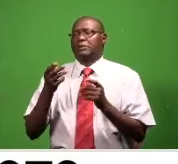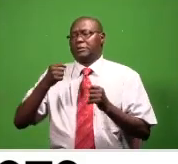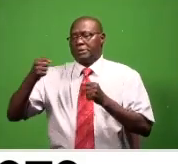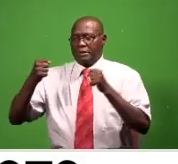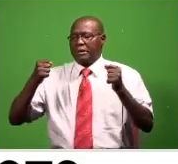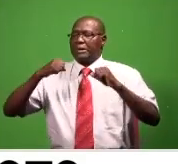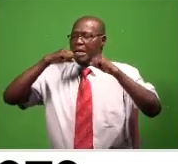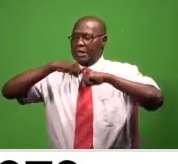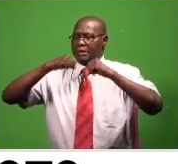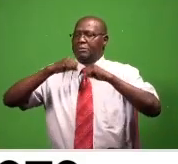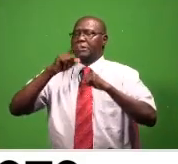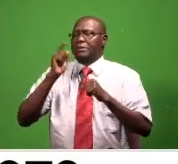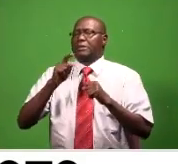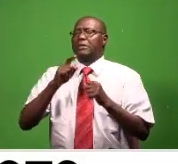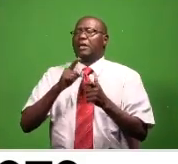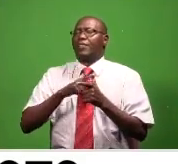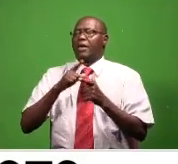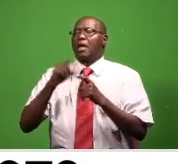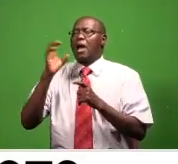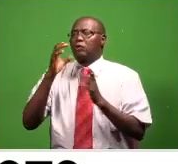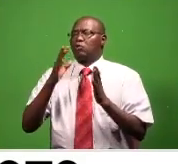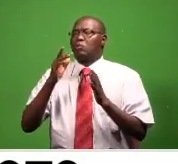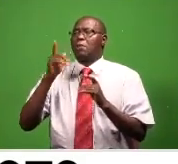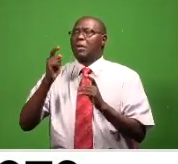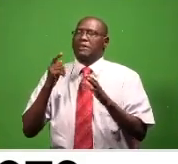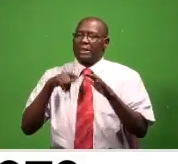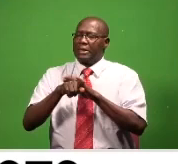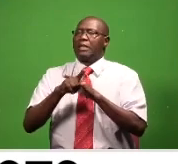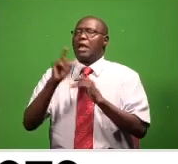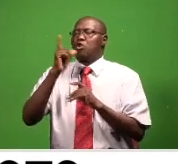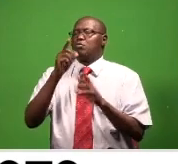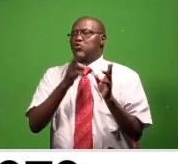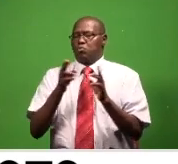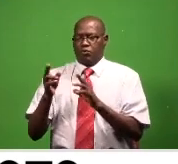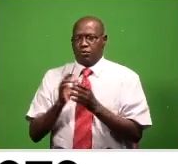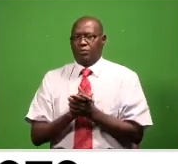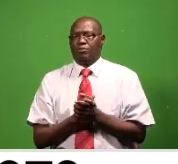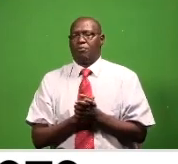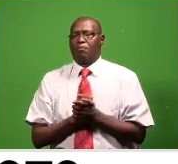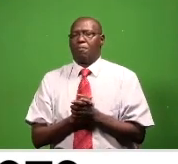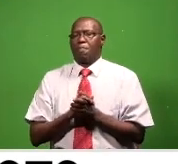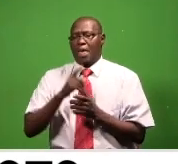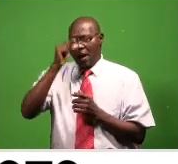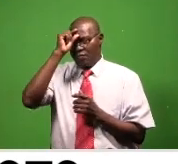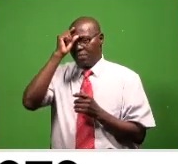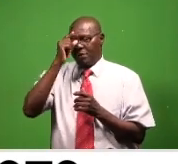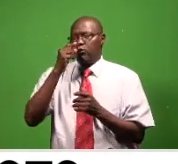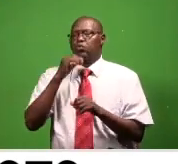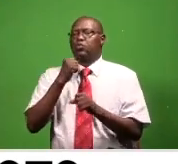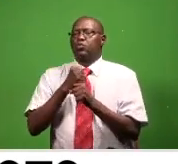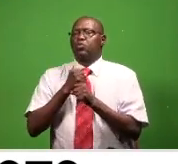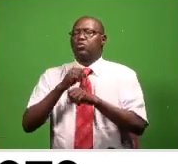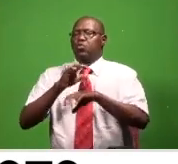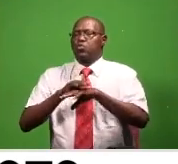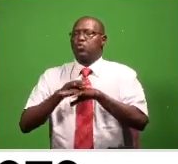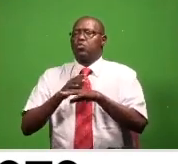ndio customer waanze kuingia Nairobi kama kawaida. Serikali imefanya vizuri kusimamisha hii maandamano, lakini duka